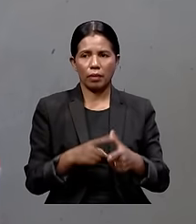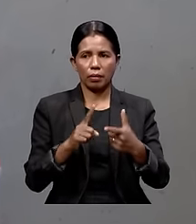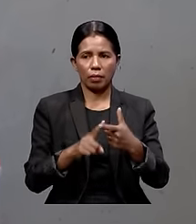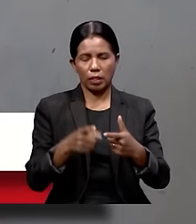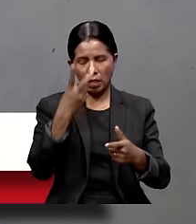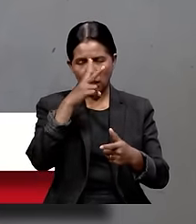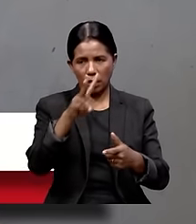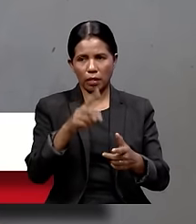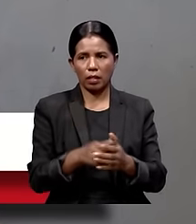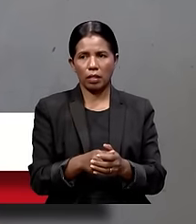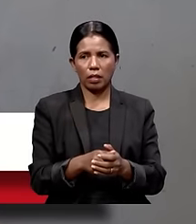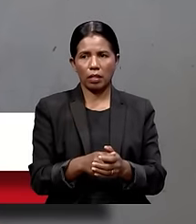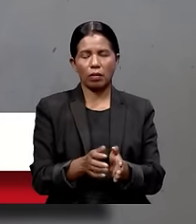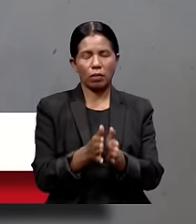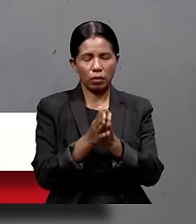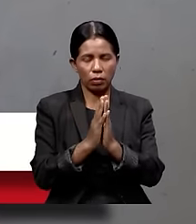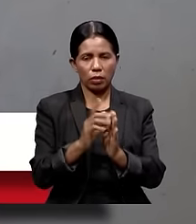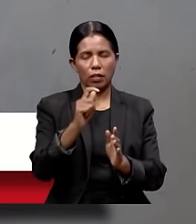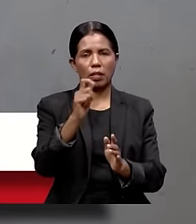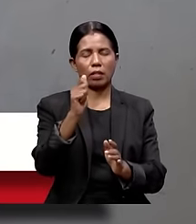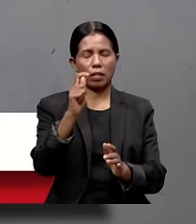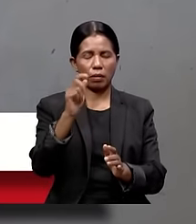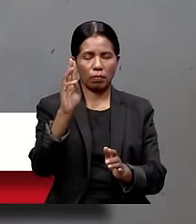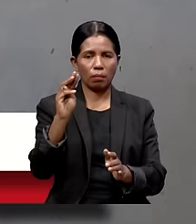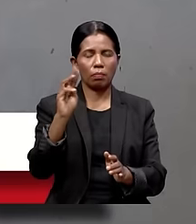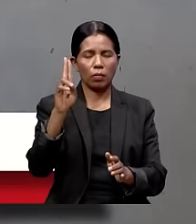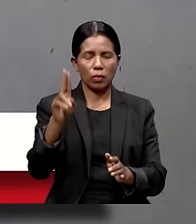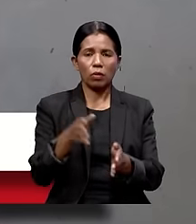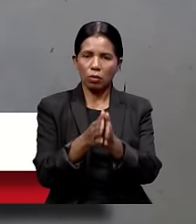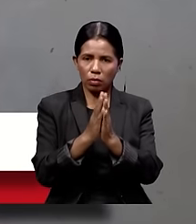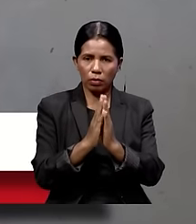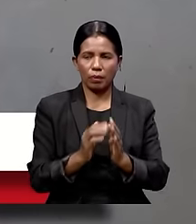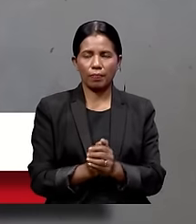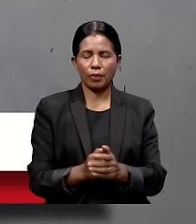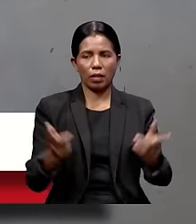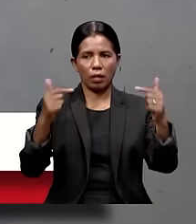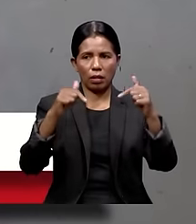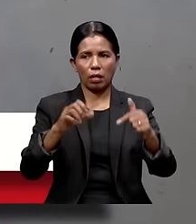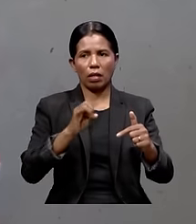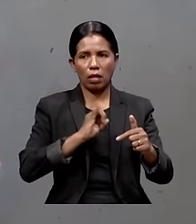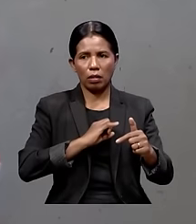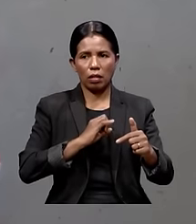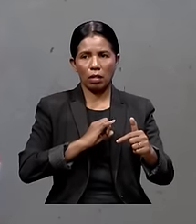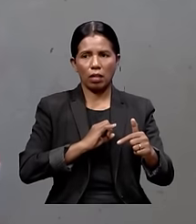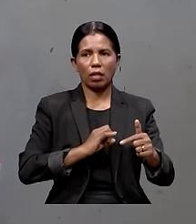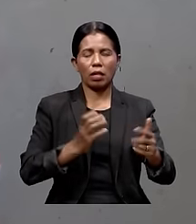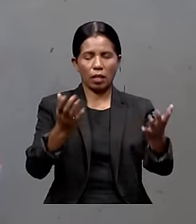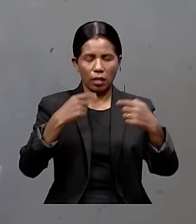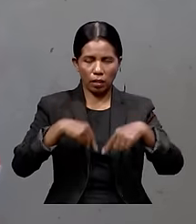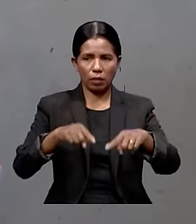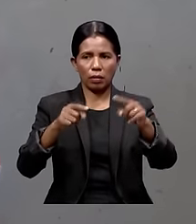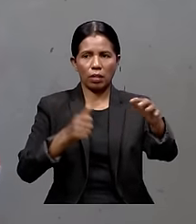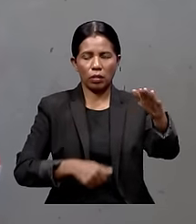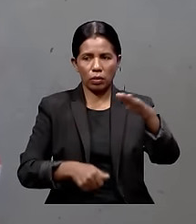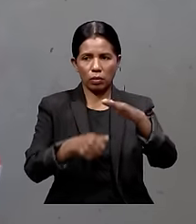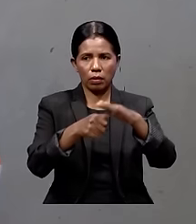hare a Afonso Rangel tatamu ia ne, depois ni turu na mai husu. Ni mai de kataka hawat pas haka hau akar katu ba, ia subar